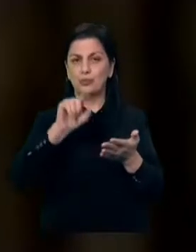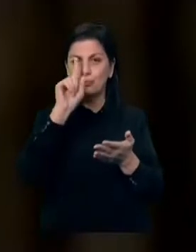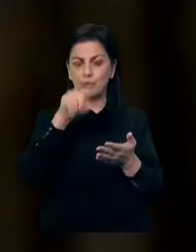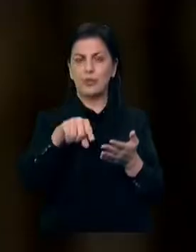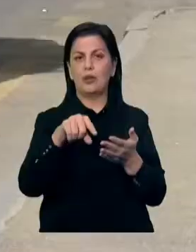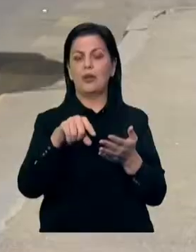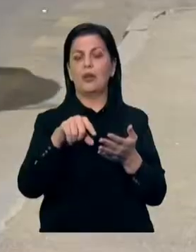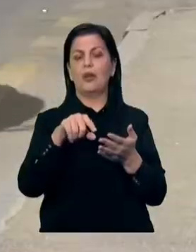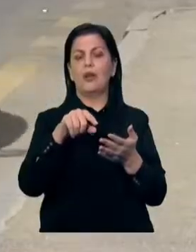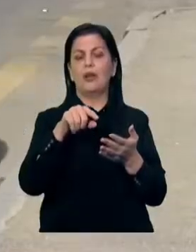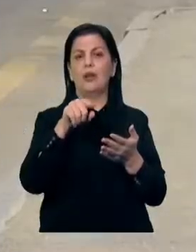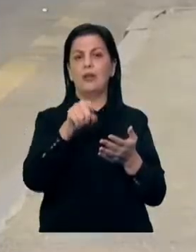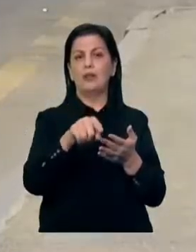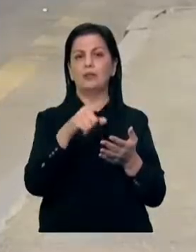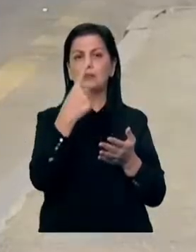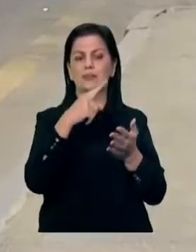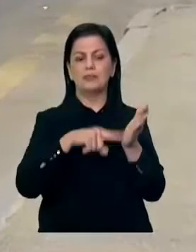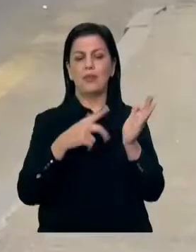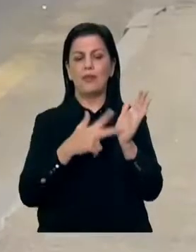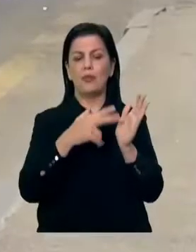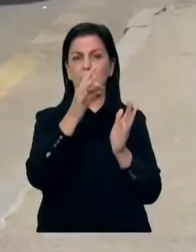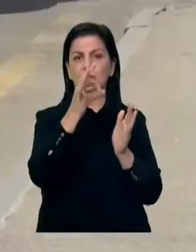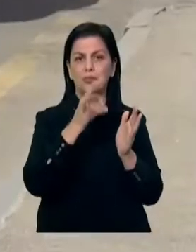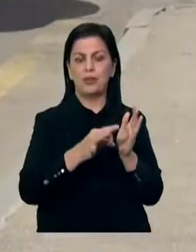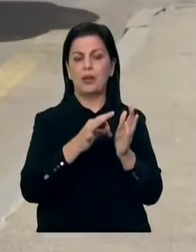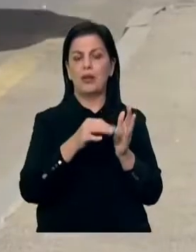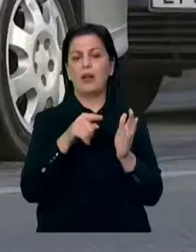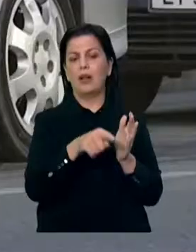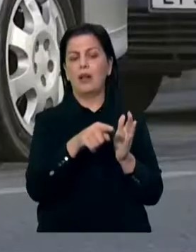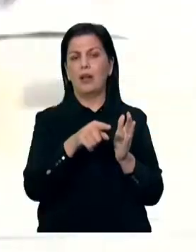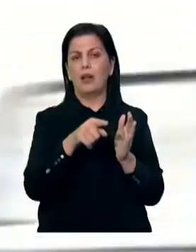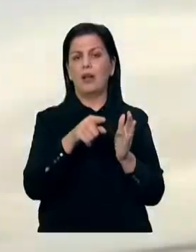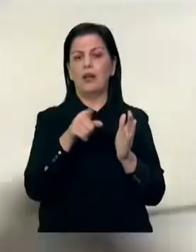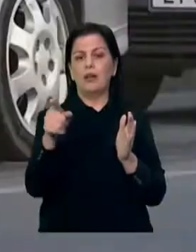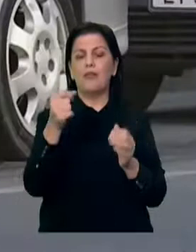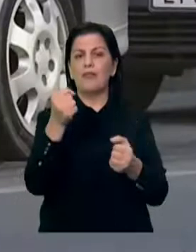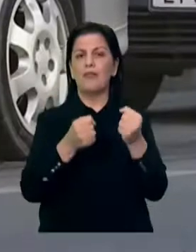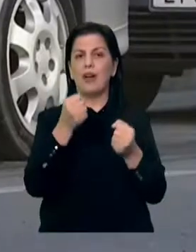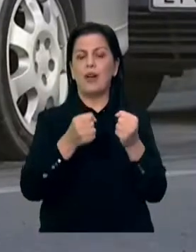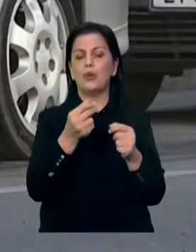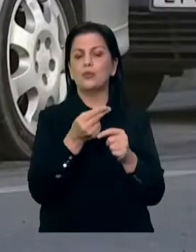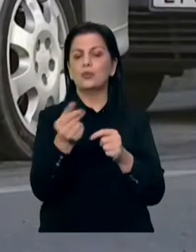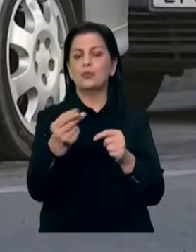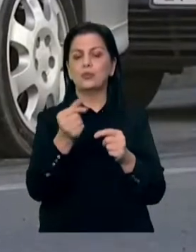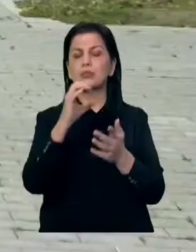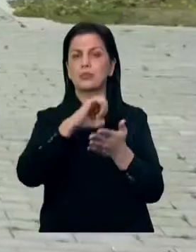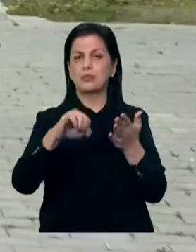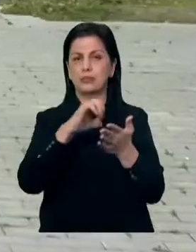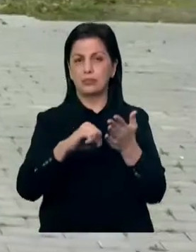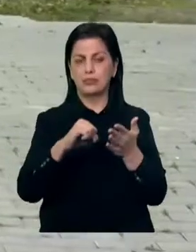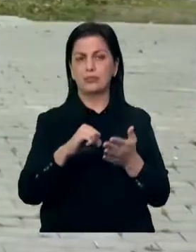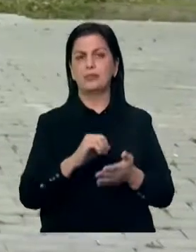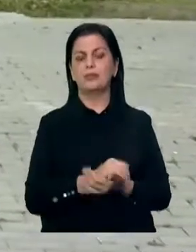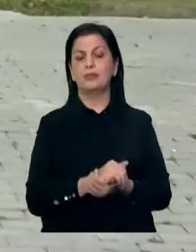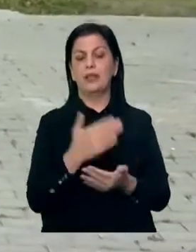müştərinin balansı, yerdə qalan 1,8%-i isə gediş haqqının sürücünün payına düşən hissəsi hesabına reallaşdırır. Əgər